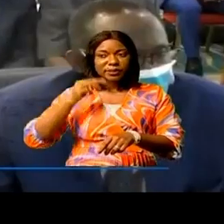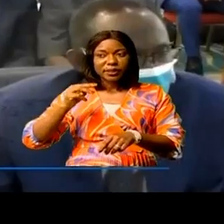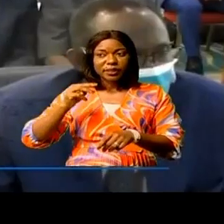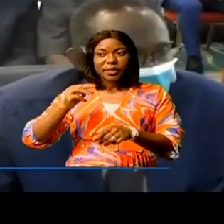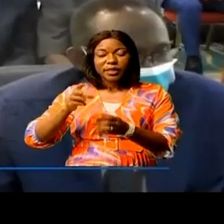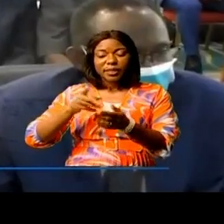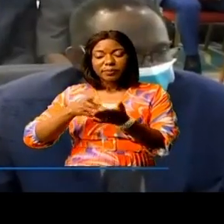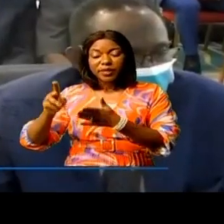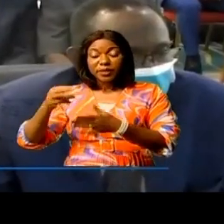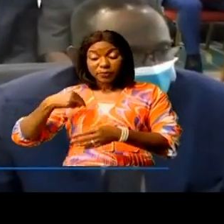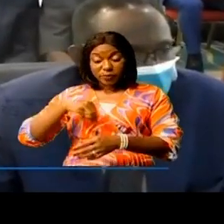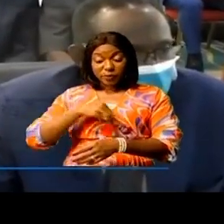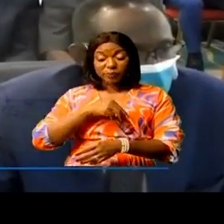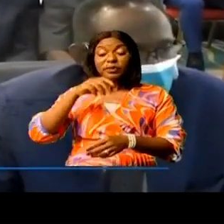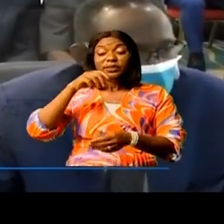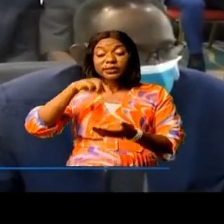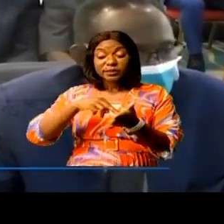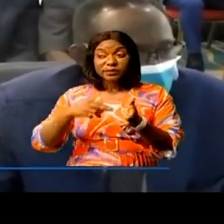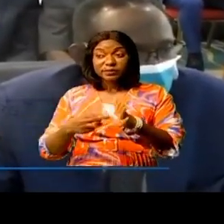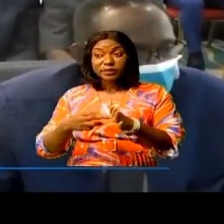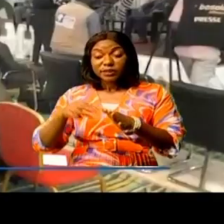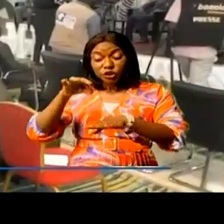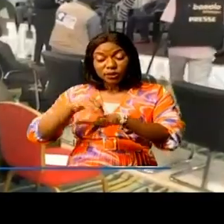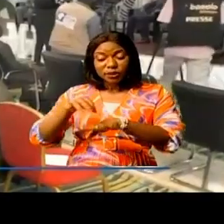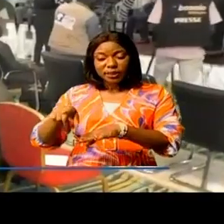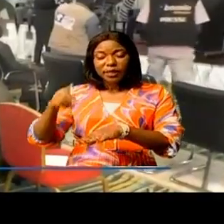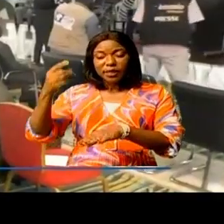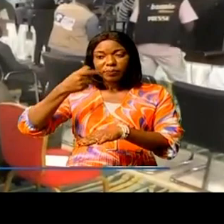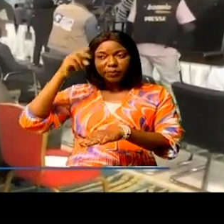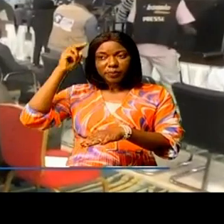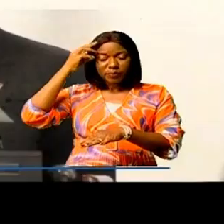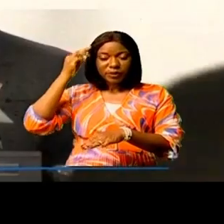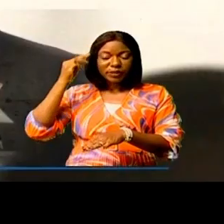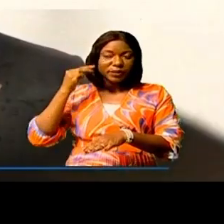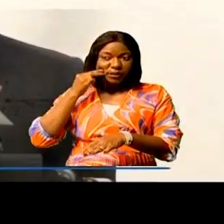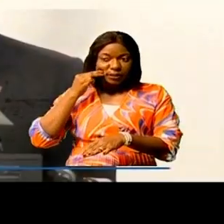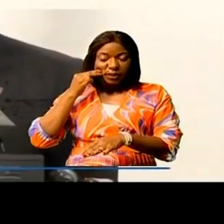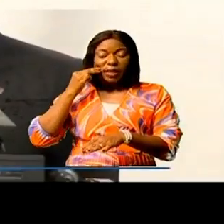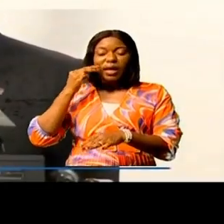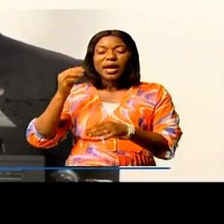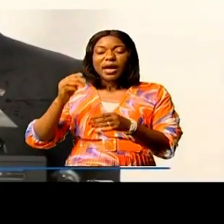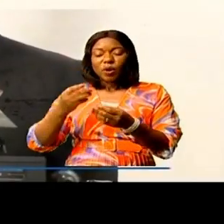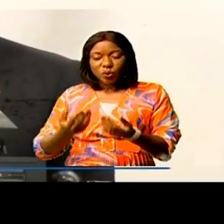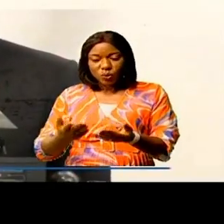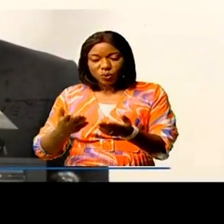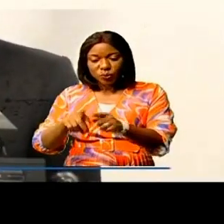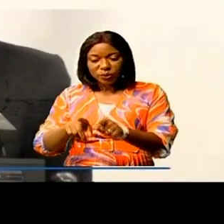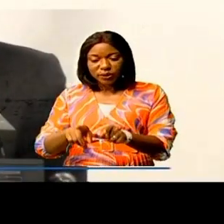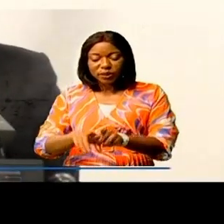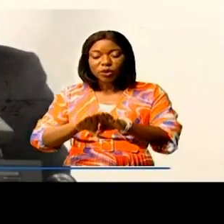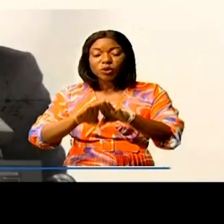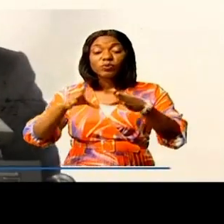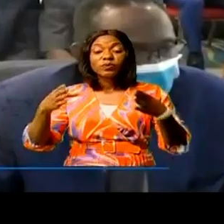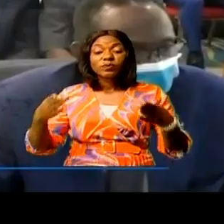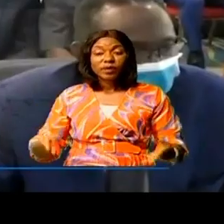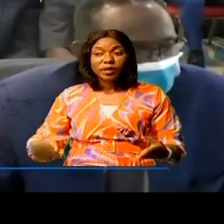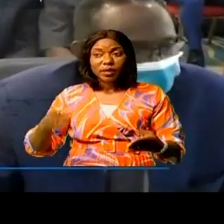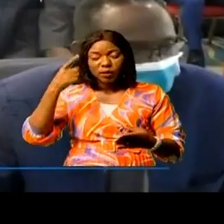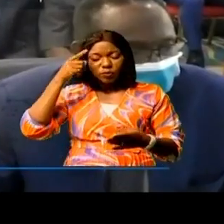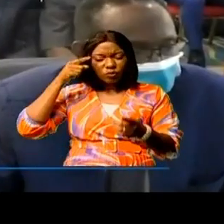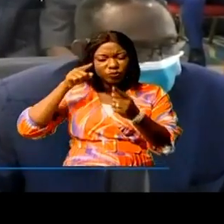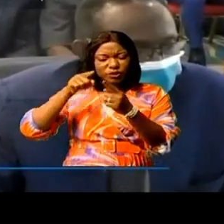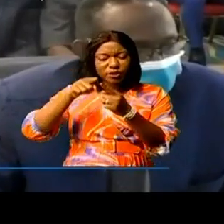membres tombent à point nommé, car pour le Premier ministre, l'action de son gouvernement a pour but justement d'atteindre les objectifs